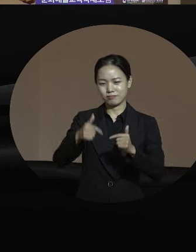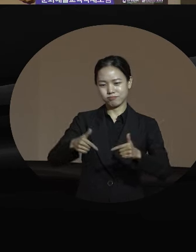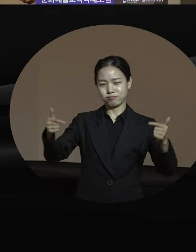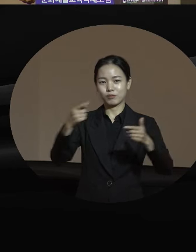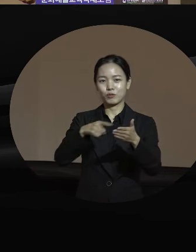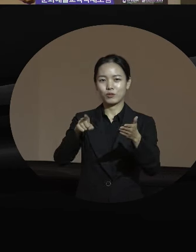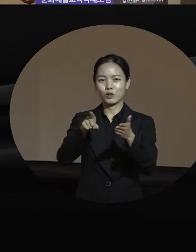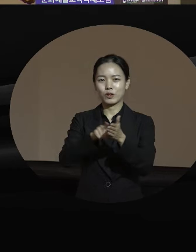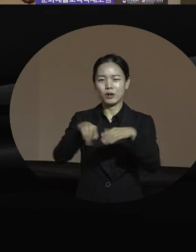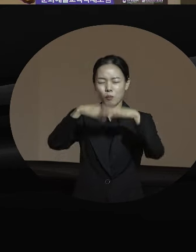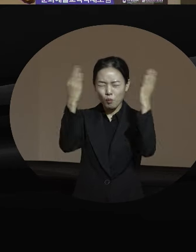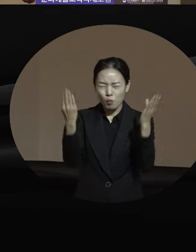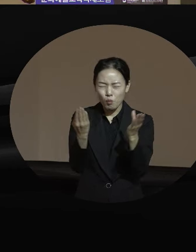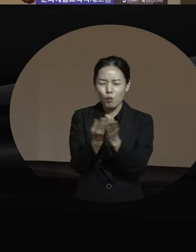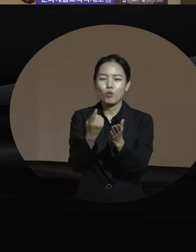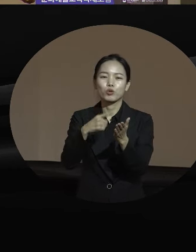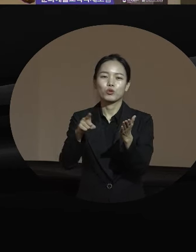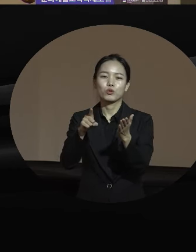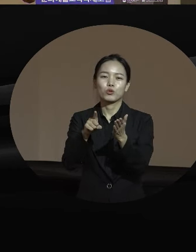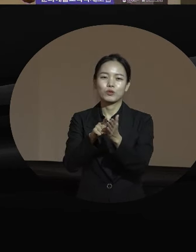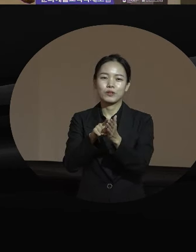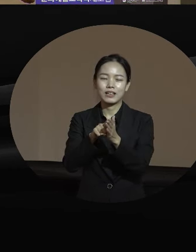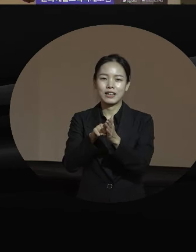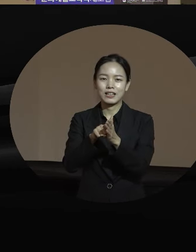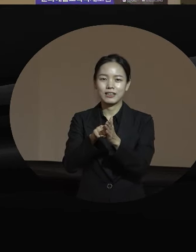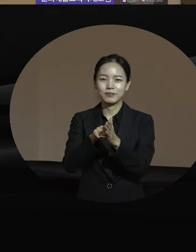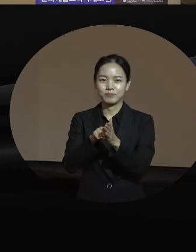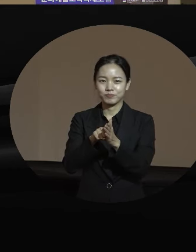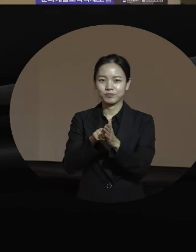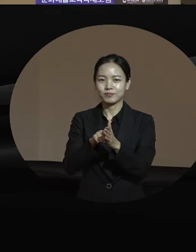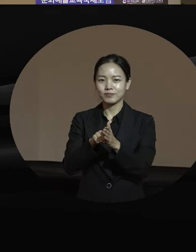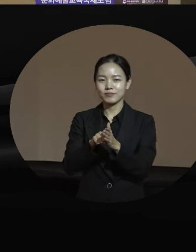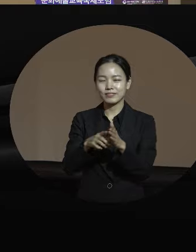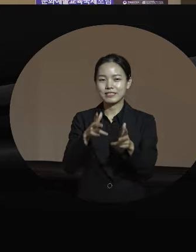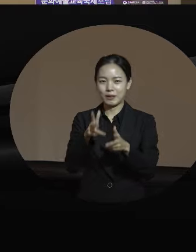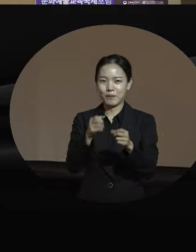모두를 위한 접근성으로 계속 확장해 나갈 것입니다. 감사합니다.